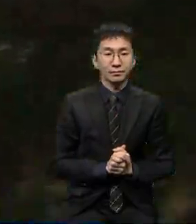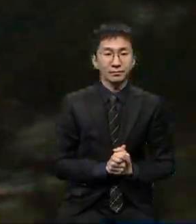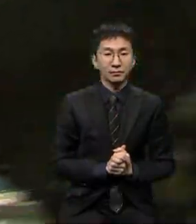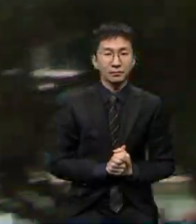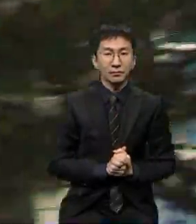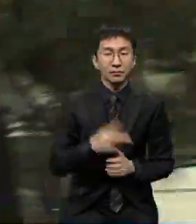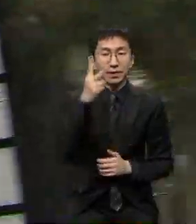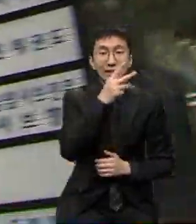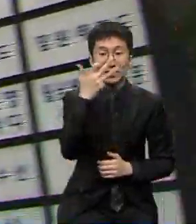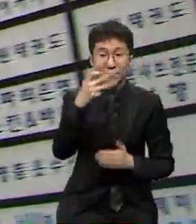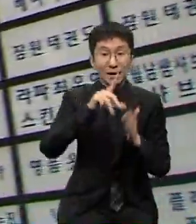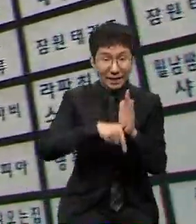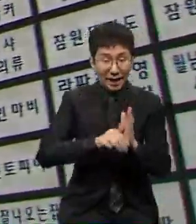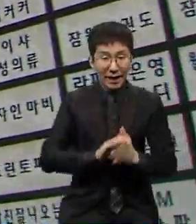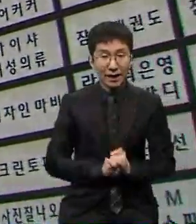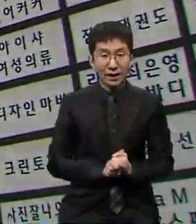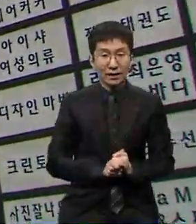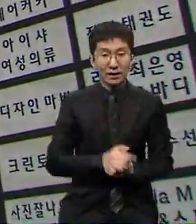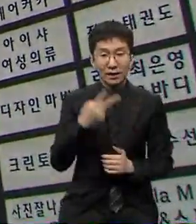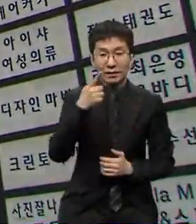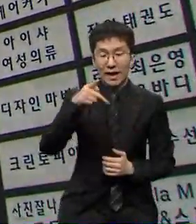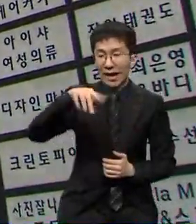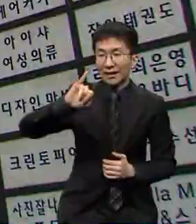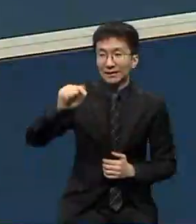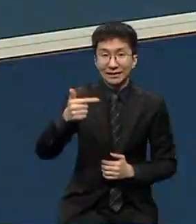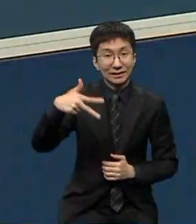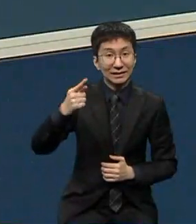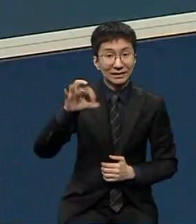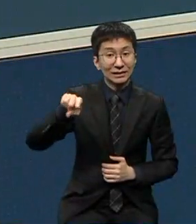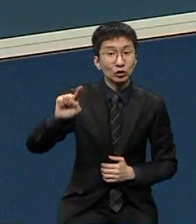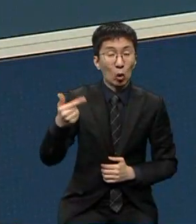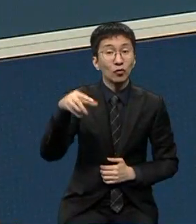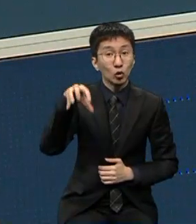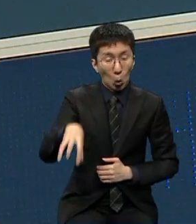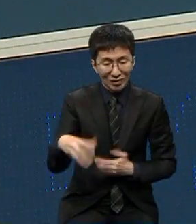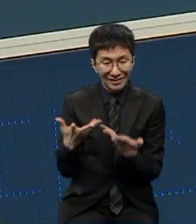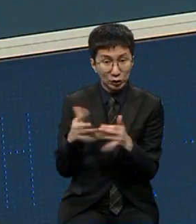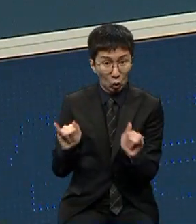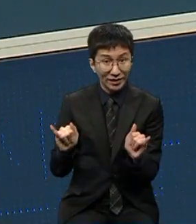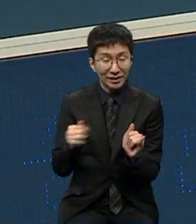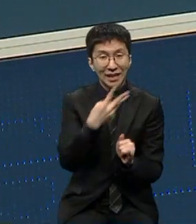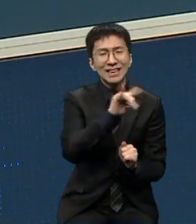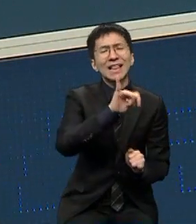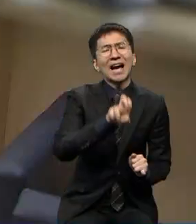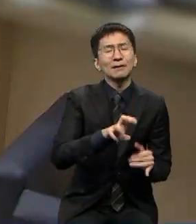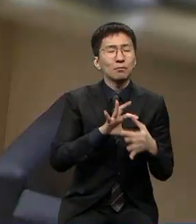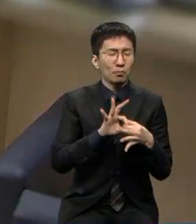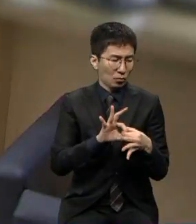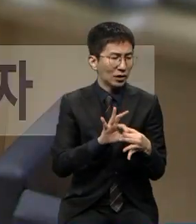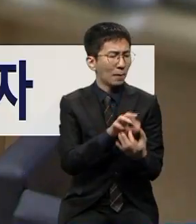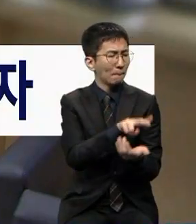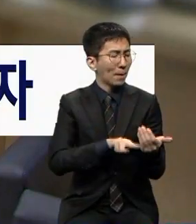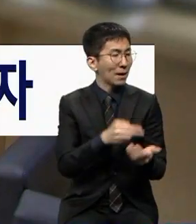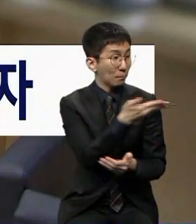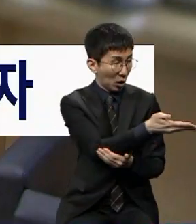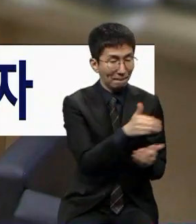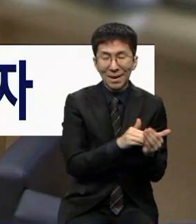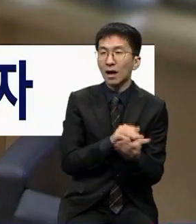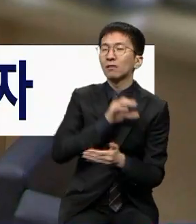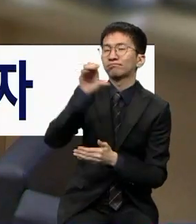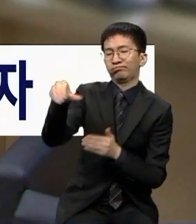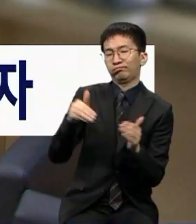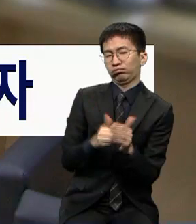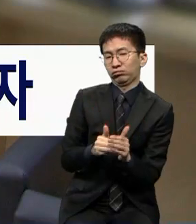지난 2018년 초 대신증권 반포 WM센터 판매 직원을 통해 라임 펀드에 가입한 A씨. 초고위험